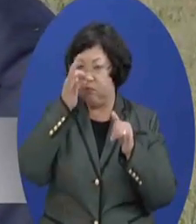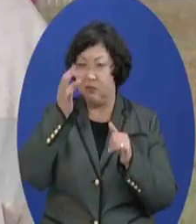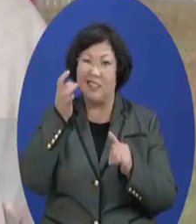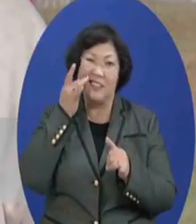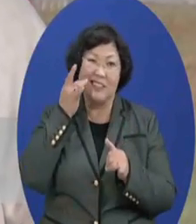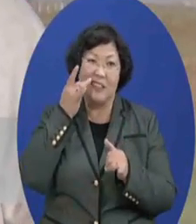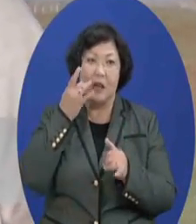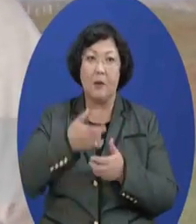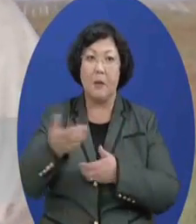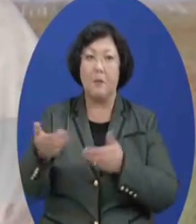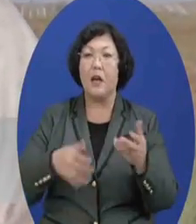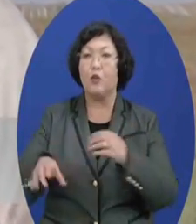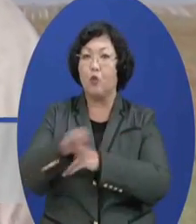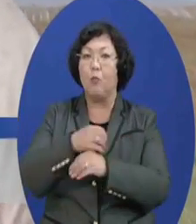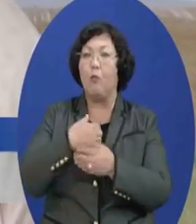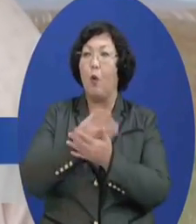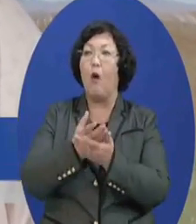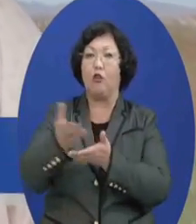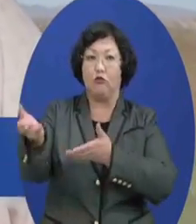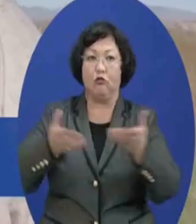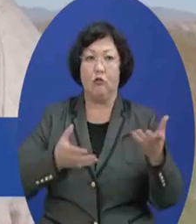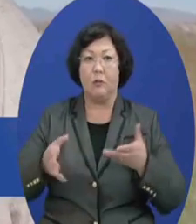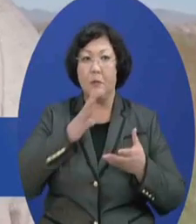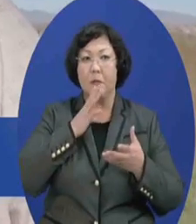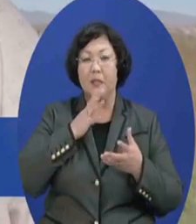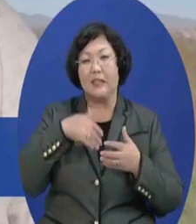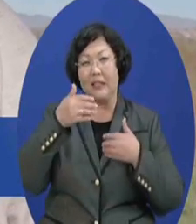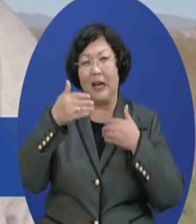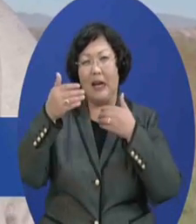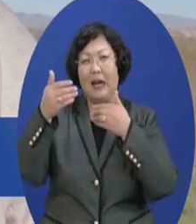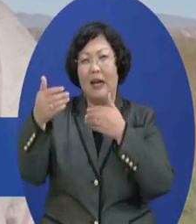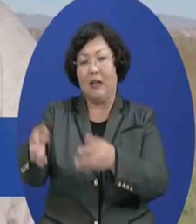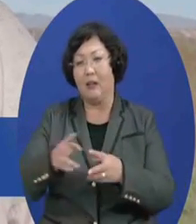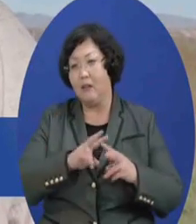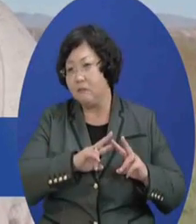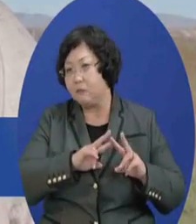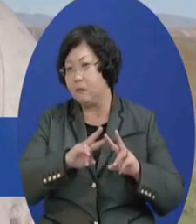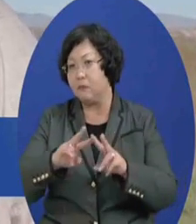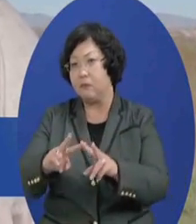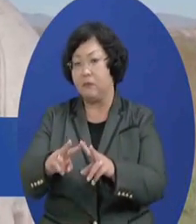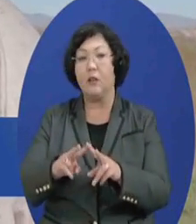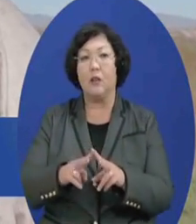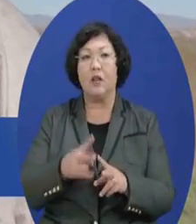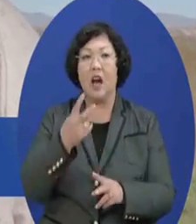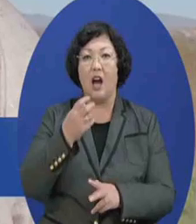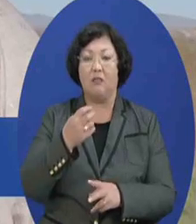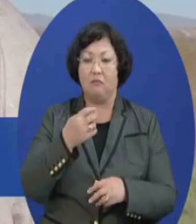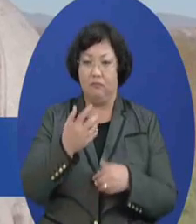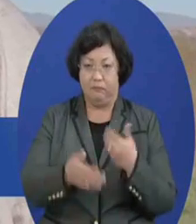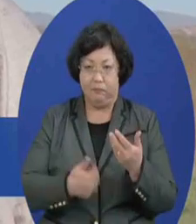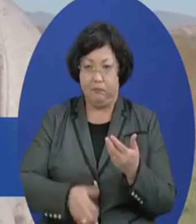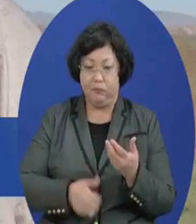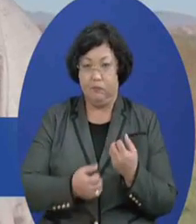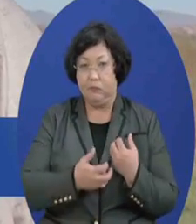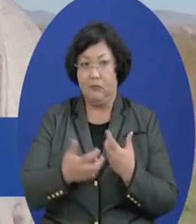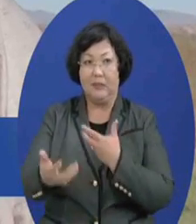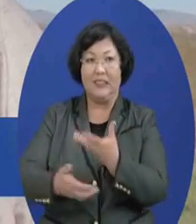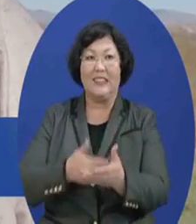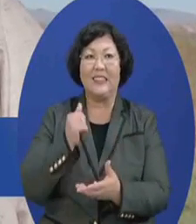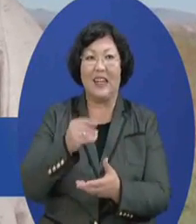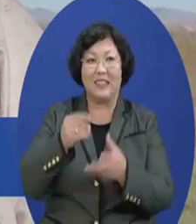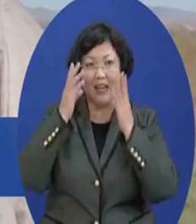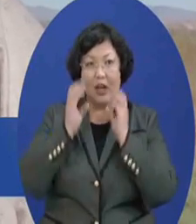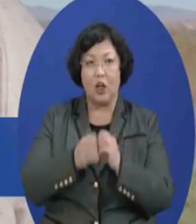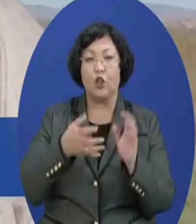тараах юм зорилготой юм. Цаашид авч явах гэдэг бол маш том хариуцлага байна. А тэр зүуднээсээ бид нар сая энэ оны төсвийн